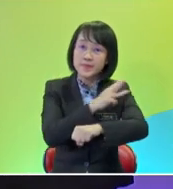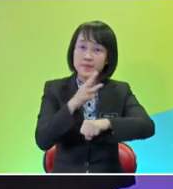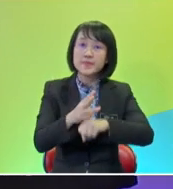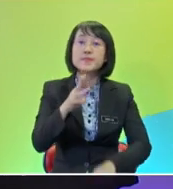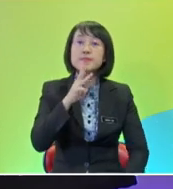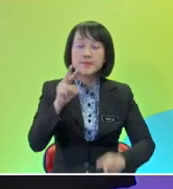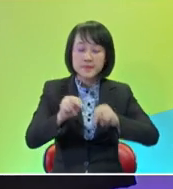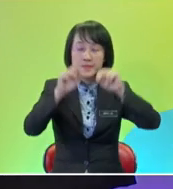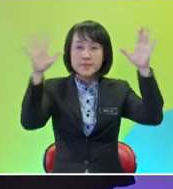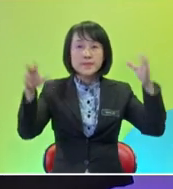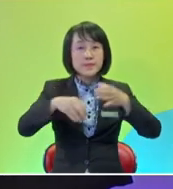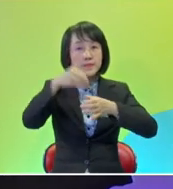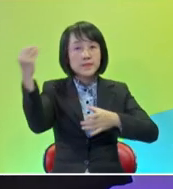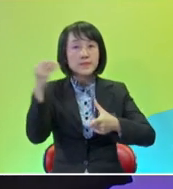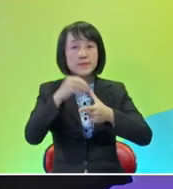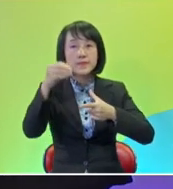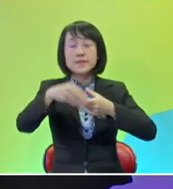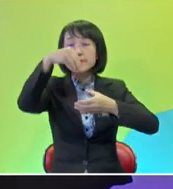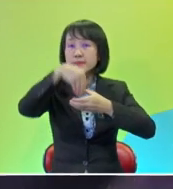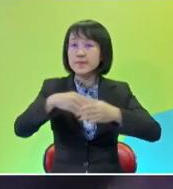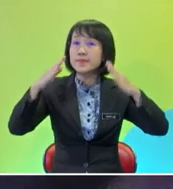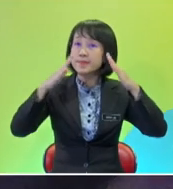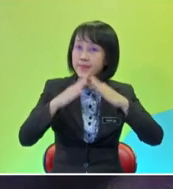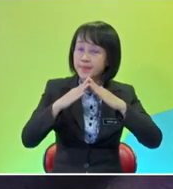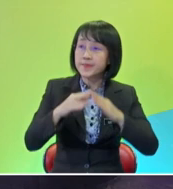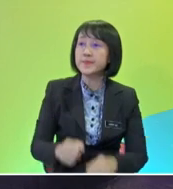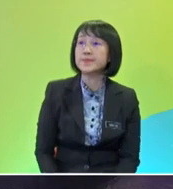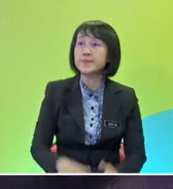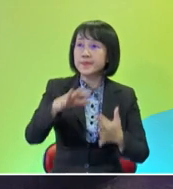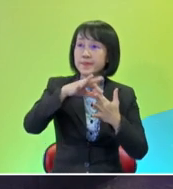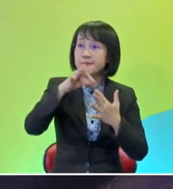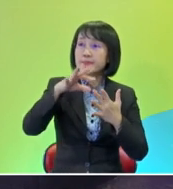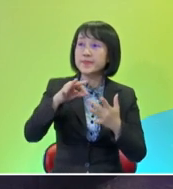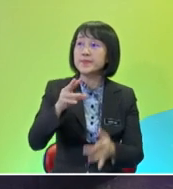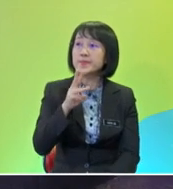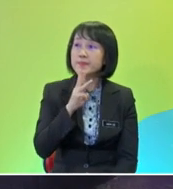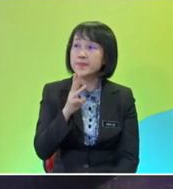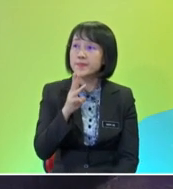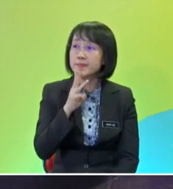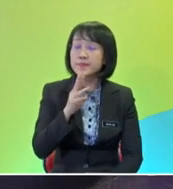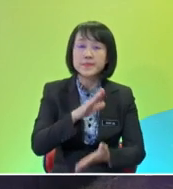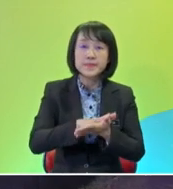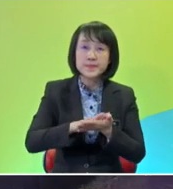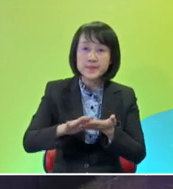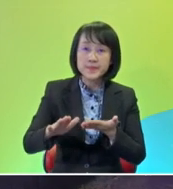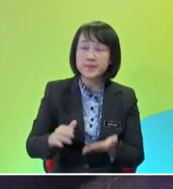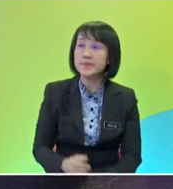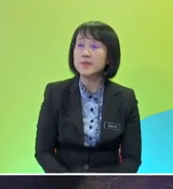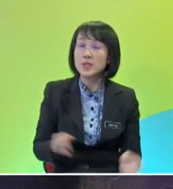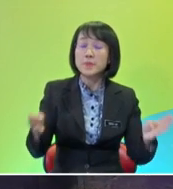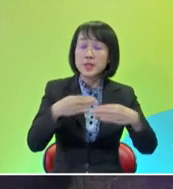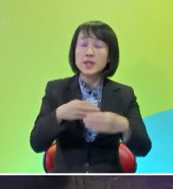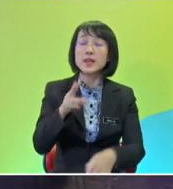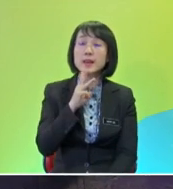luar atau di dalam rumah. Jadi dia pilih air lah kan, air kena bersih ya? Ya, dia tak semestinya dia pilih air.